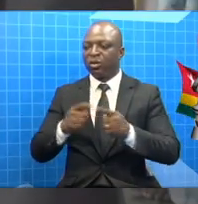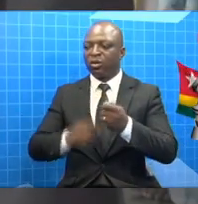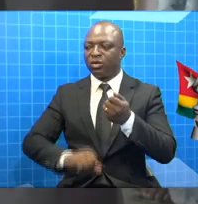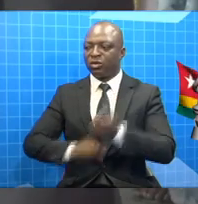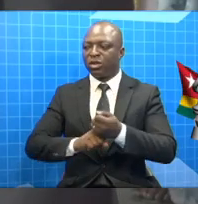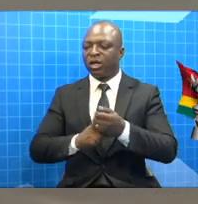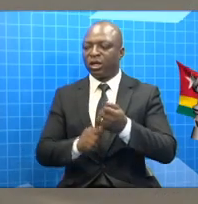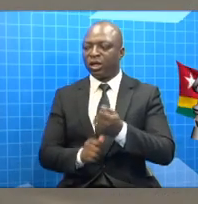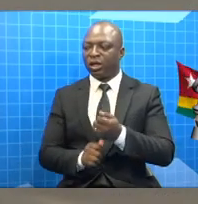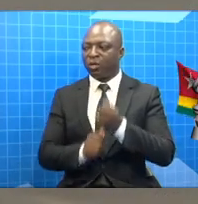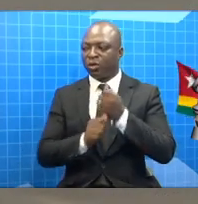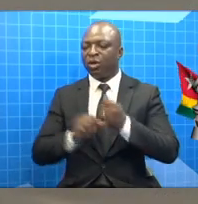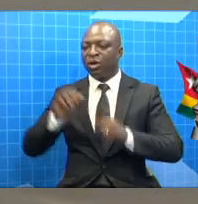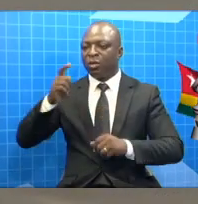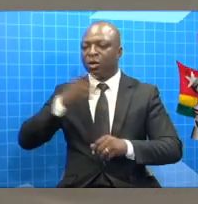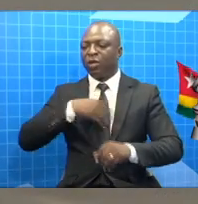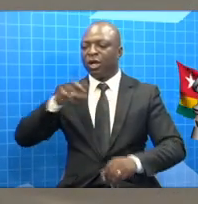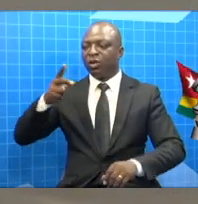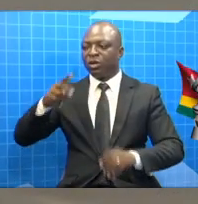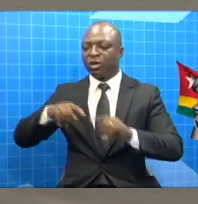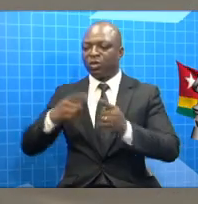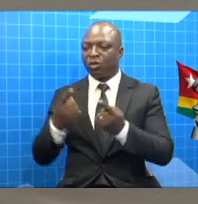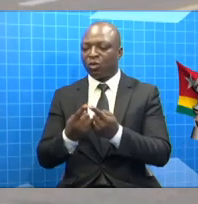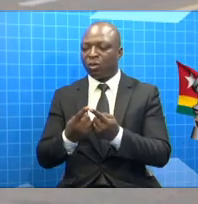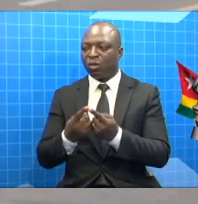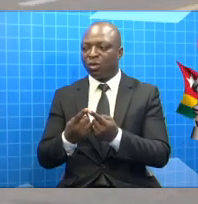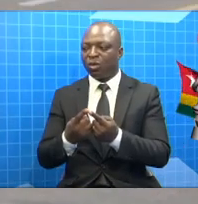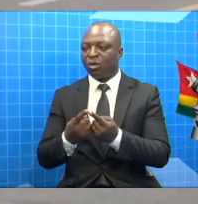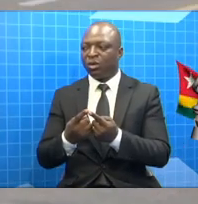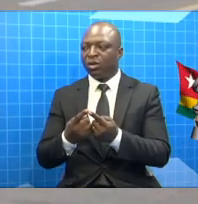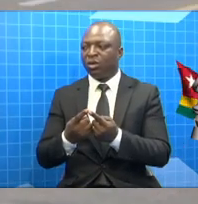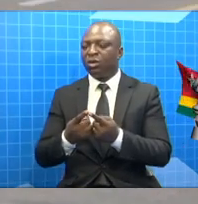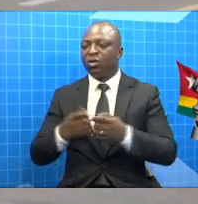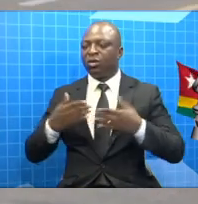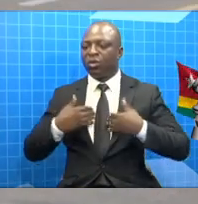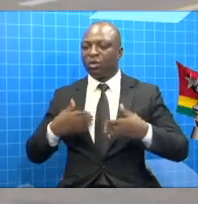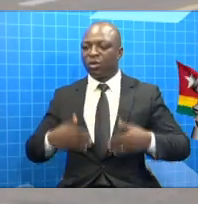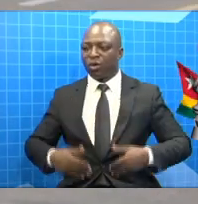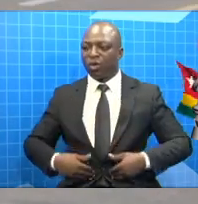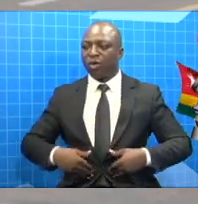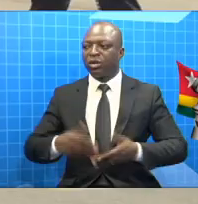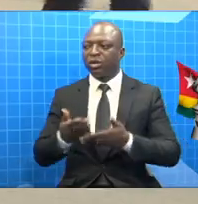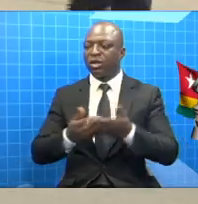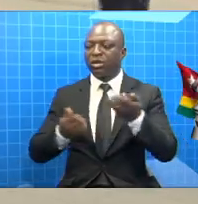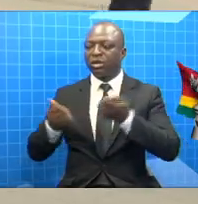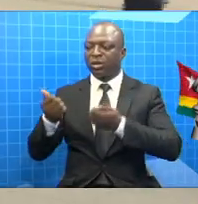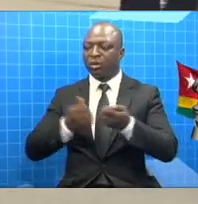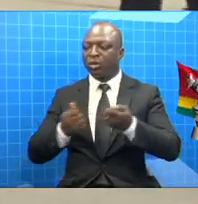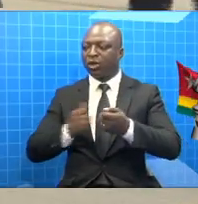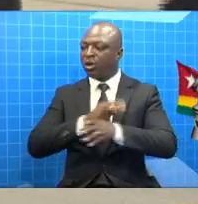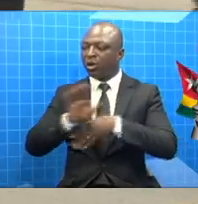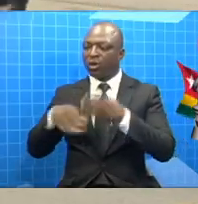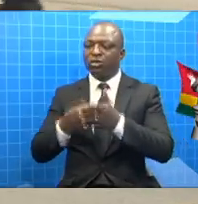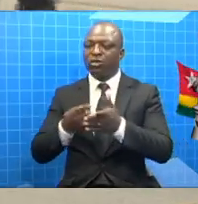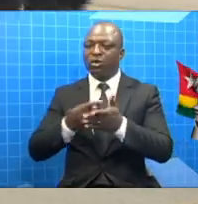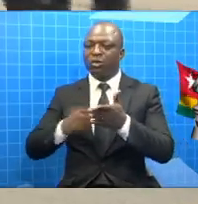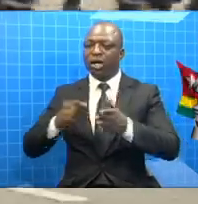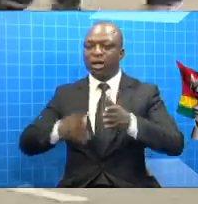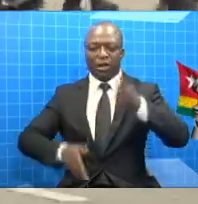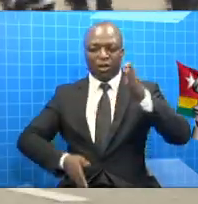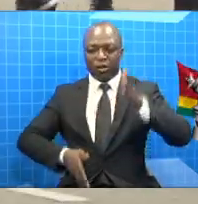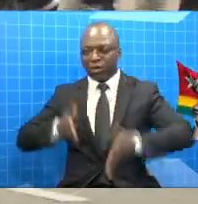d'appui, 1er et 2e régiment d'infanterie, corps des sapeurs-pompiers, tous ont marqué le pas.